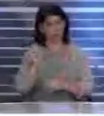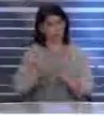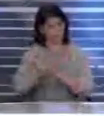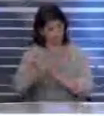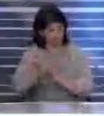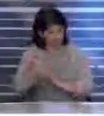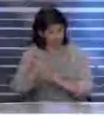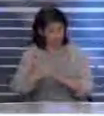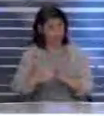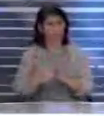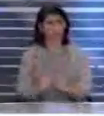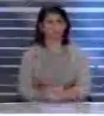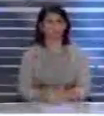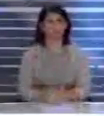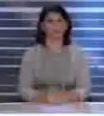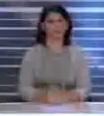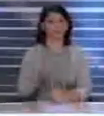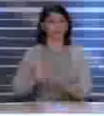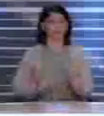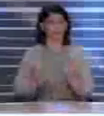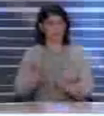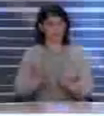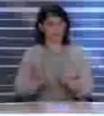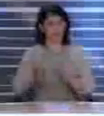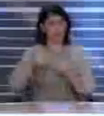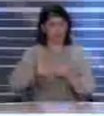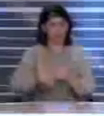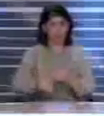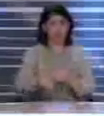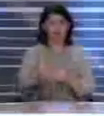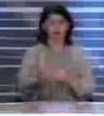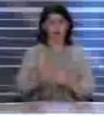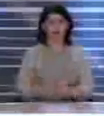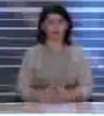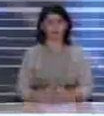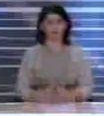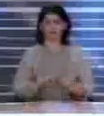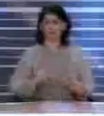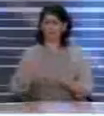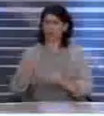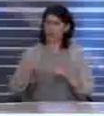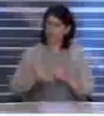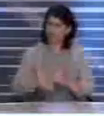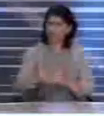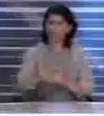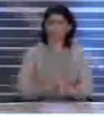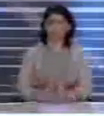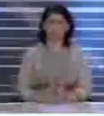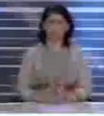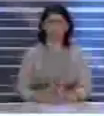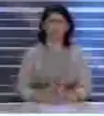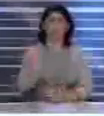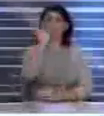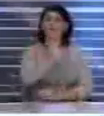μεταναστεύσεων. Αυτή η συζήτηση για το μέλλον, το κοινό μας μέλλον, της Ευρώπης